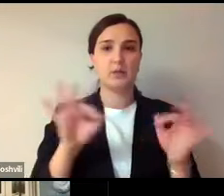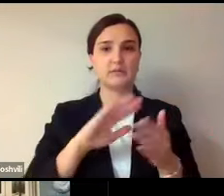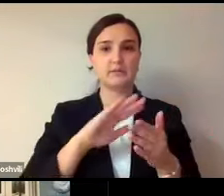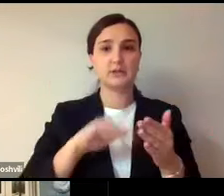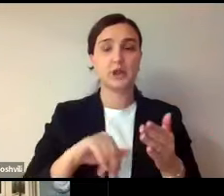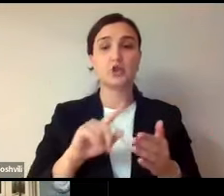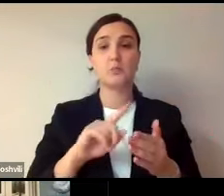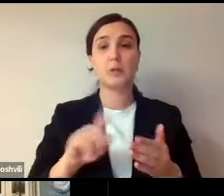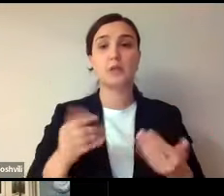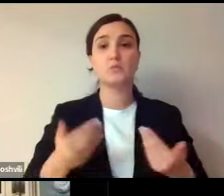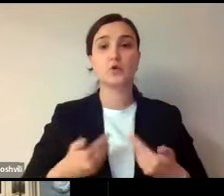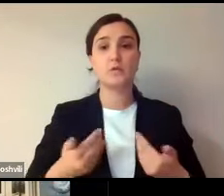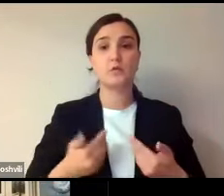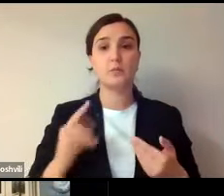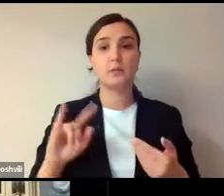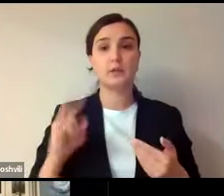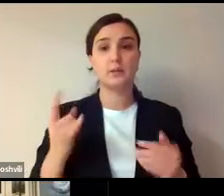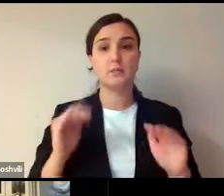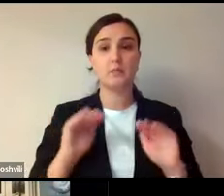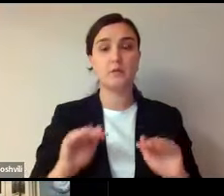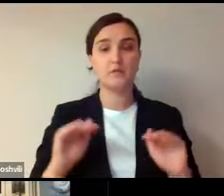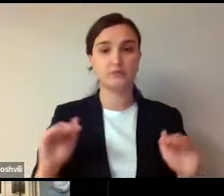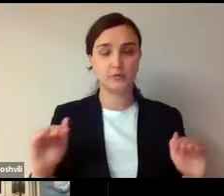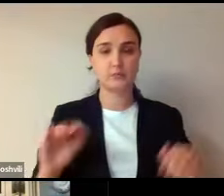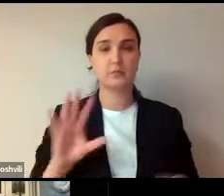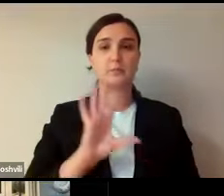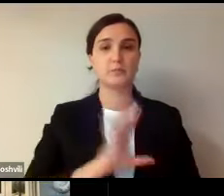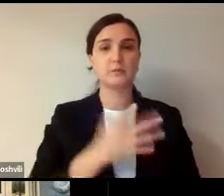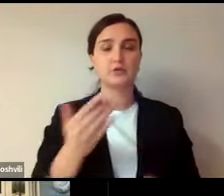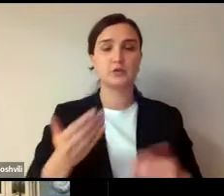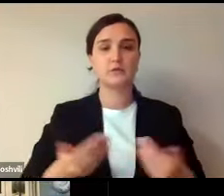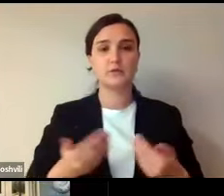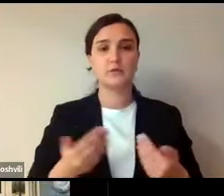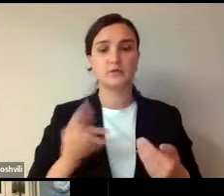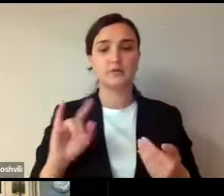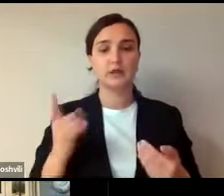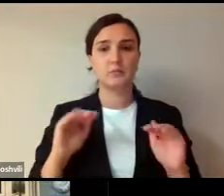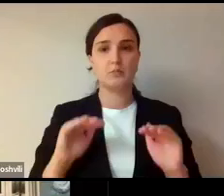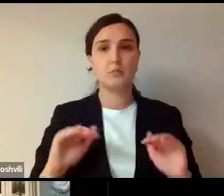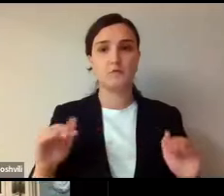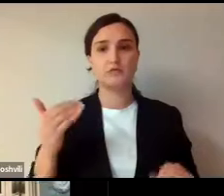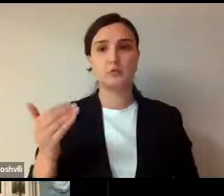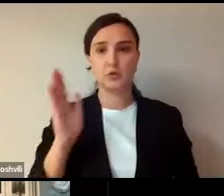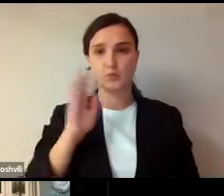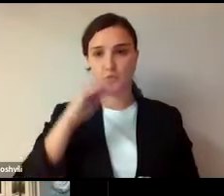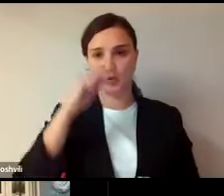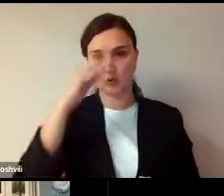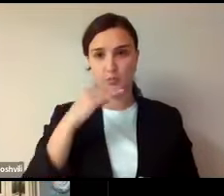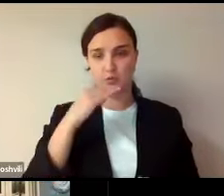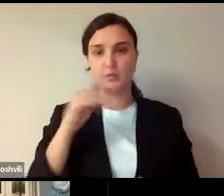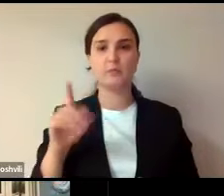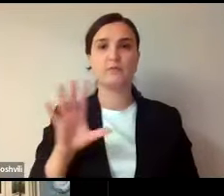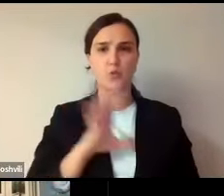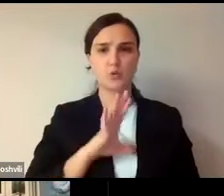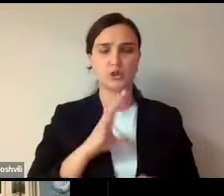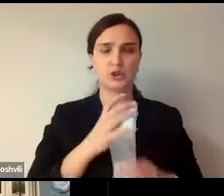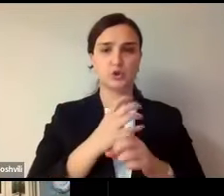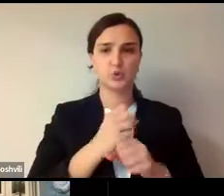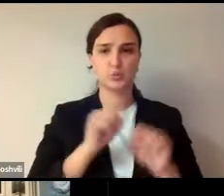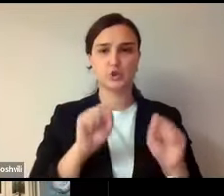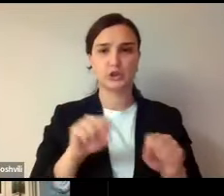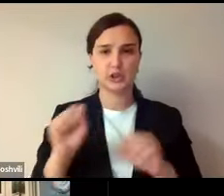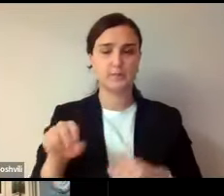ცხოვრობდნენ ბავშვები, ცხოვრობდნენ ამ ბავშვების მშობლები, რომლებიც ფლობდნენ შეზღუდულ შესაძლებლობას,